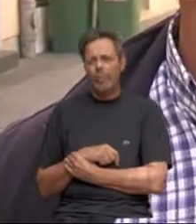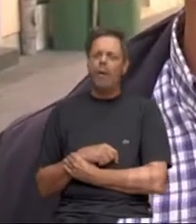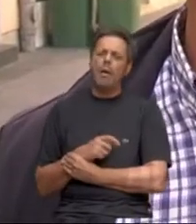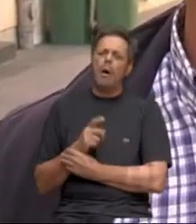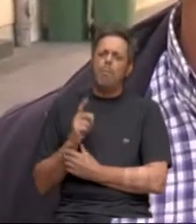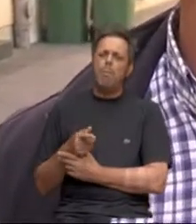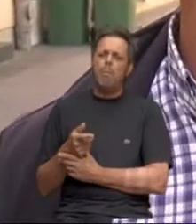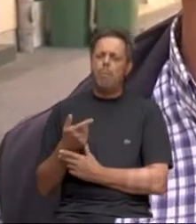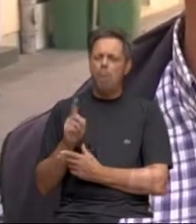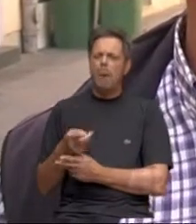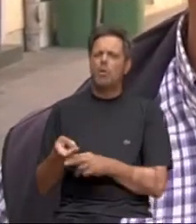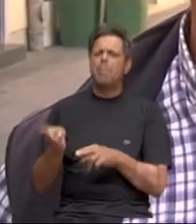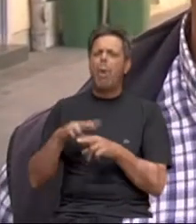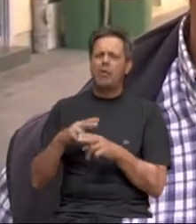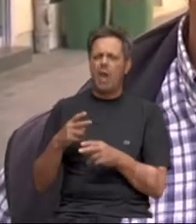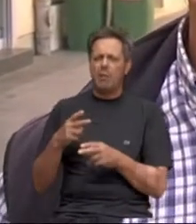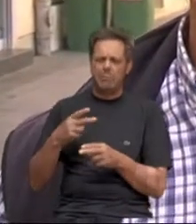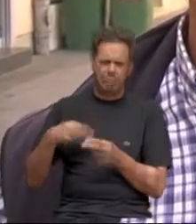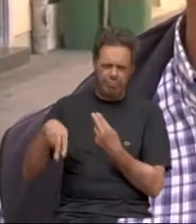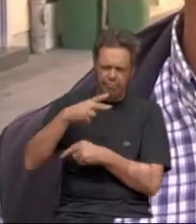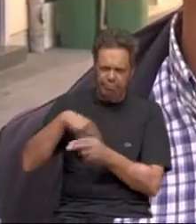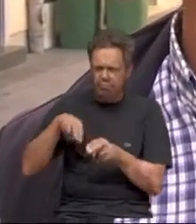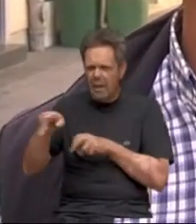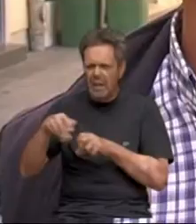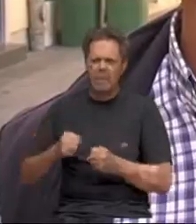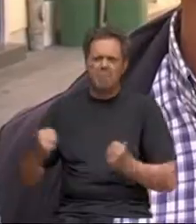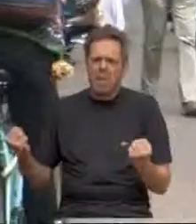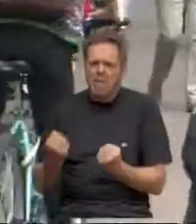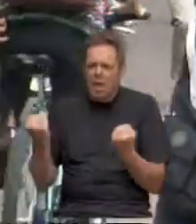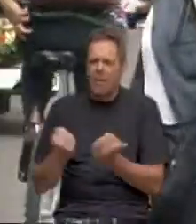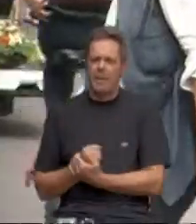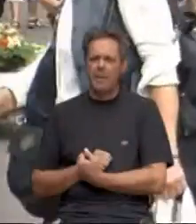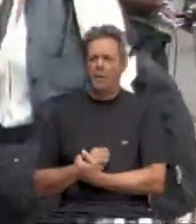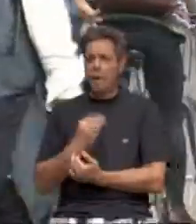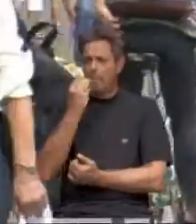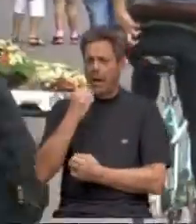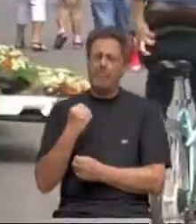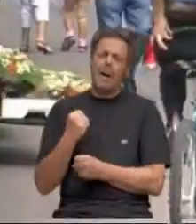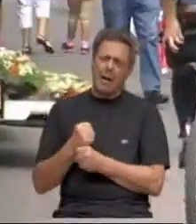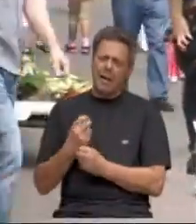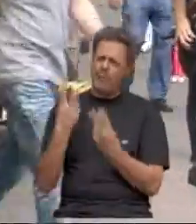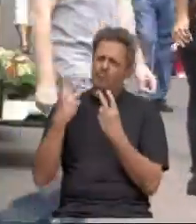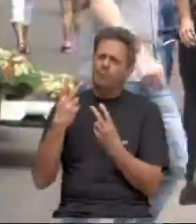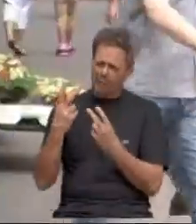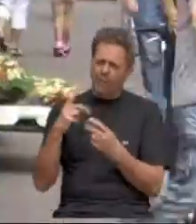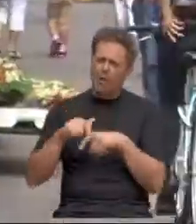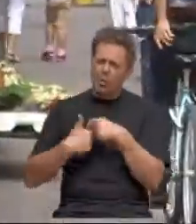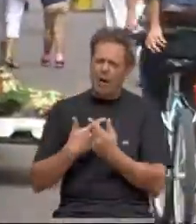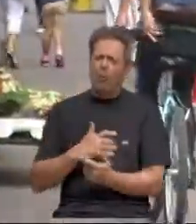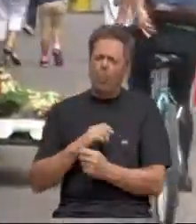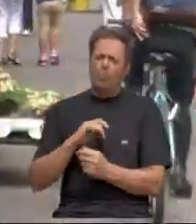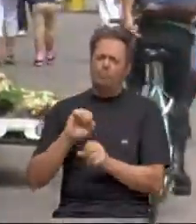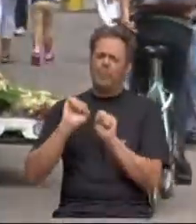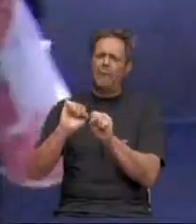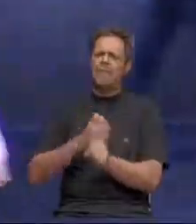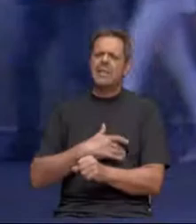ono da se čovjek više kreće i malo vježbanja i tak ne. Prehrana čini zaista važan faktor u prevenciji srčanog udara,